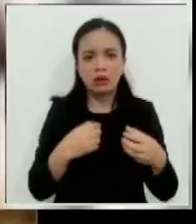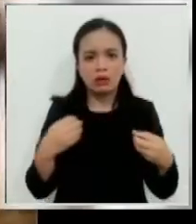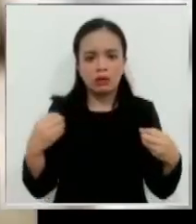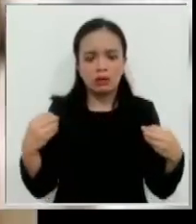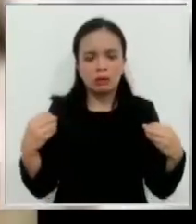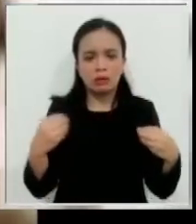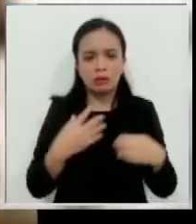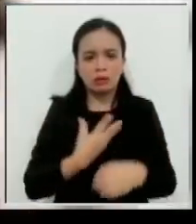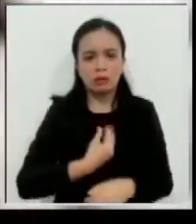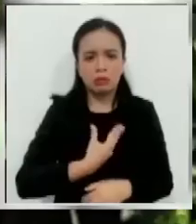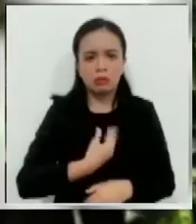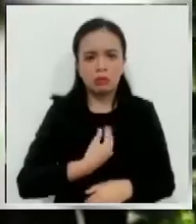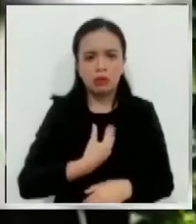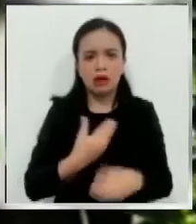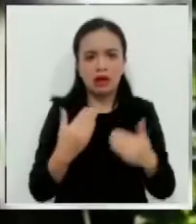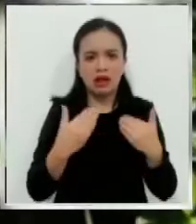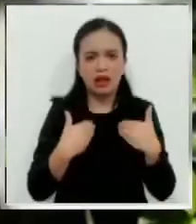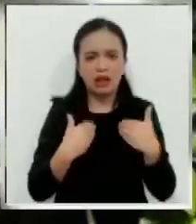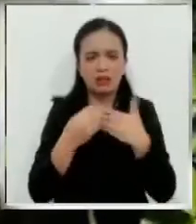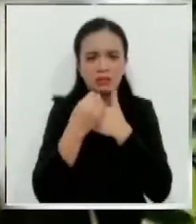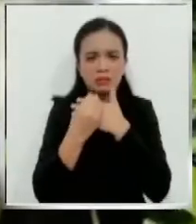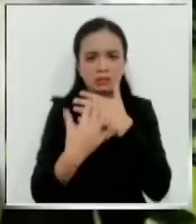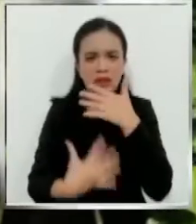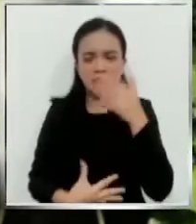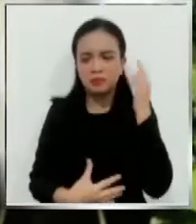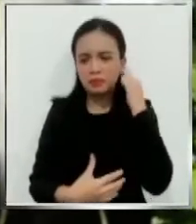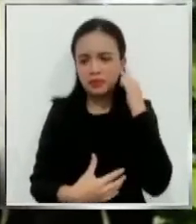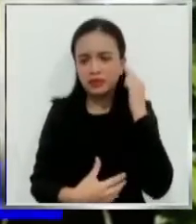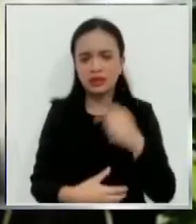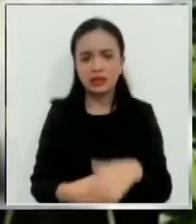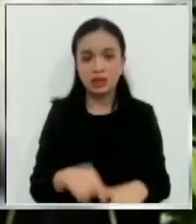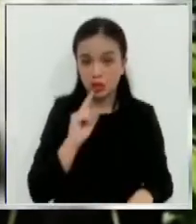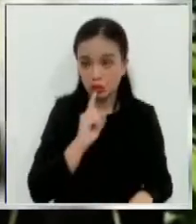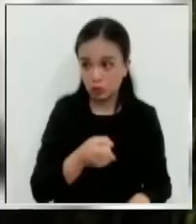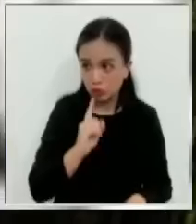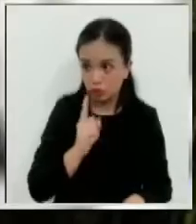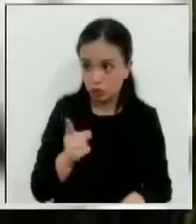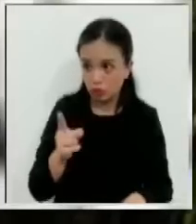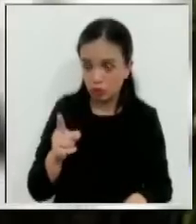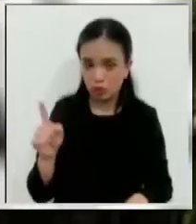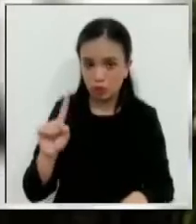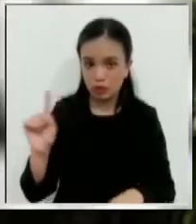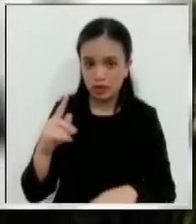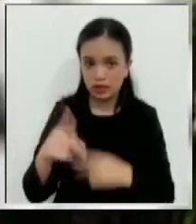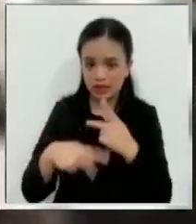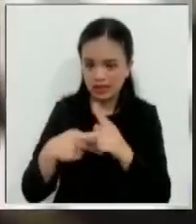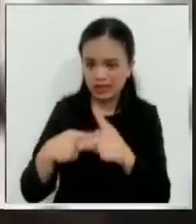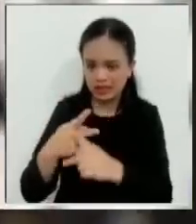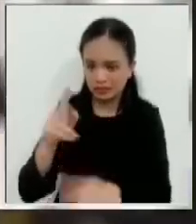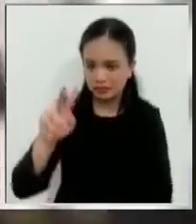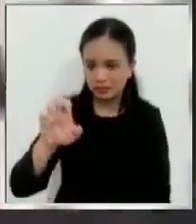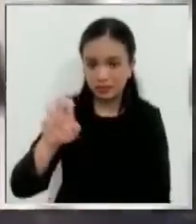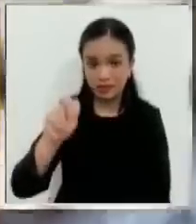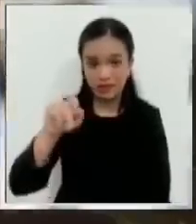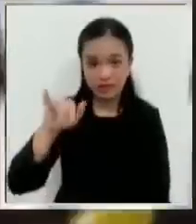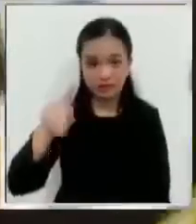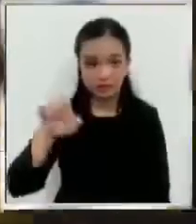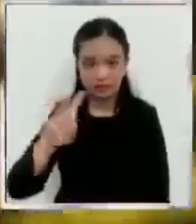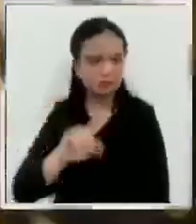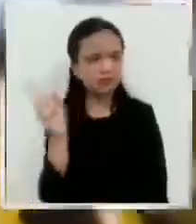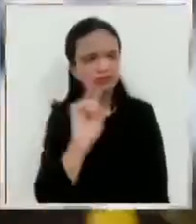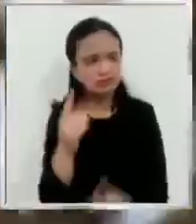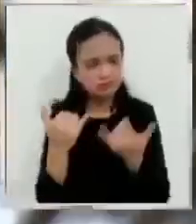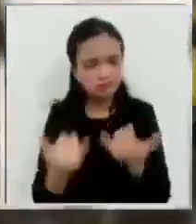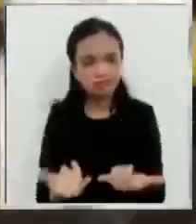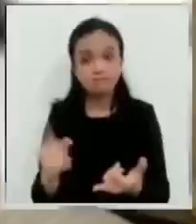May dugo ng tinga. Kuya Kim, totoo bang may kamandag ang kagat ng mga alupihan? Kuya Kim! Ano na? Ang kanilang kagat, may taglay na toxin